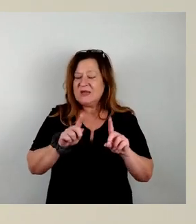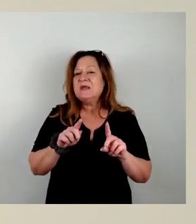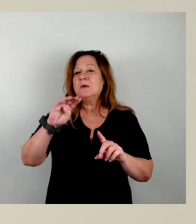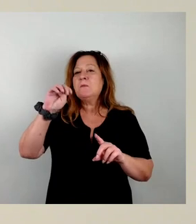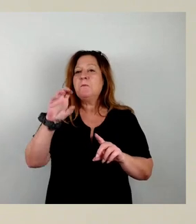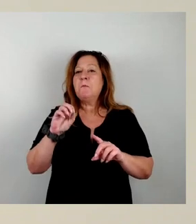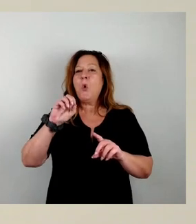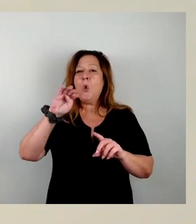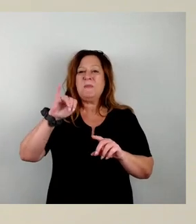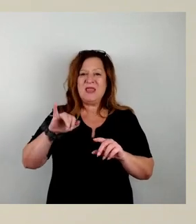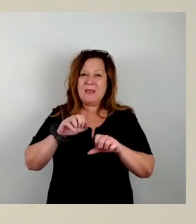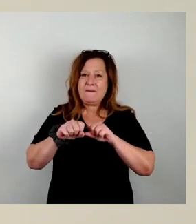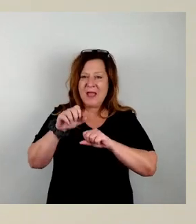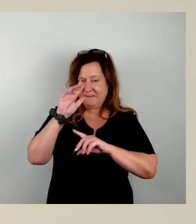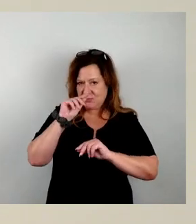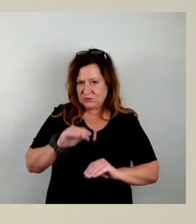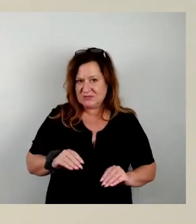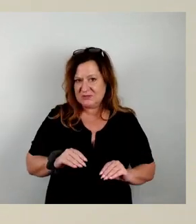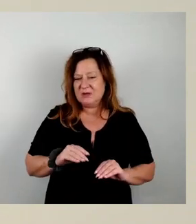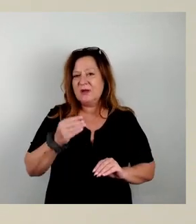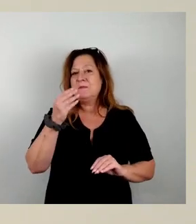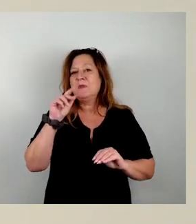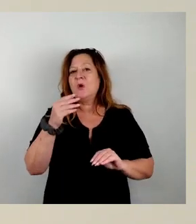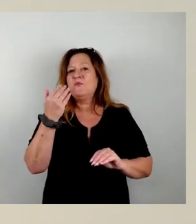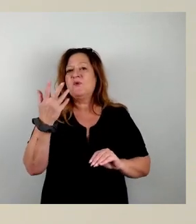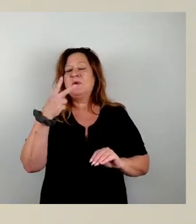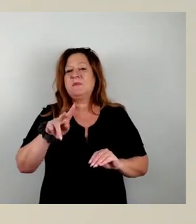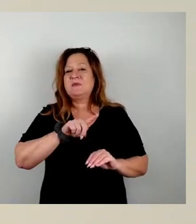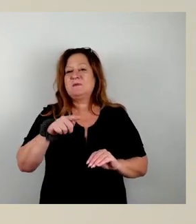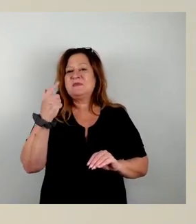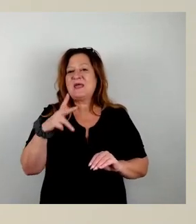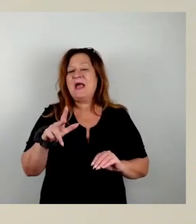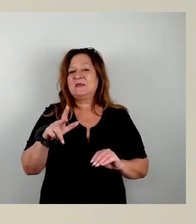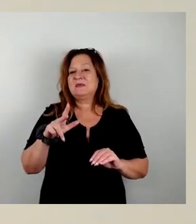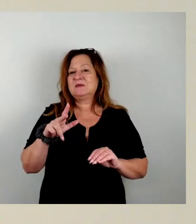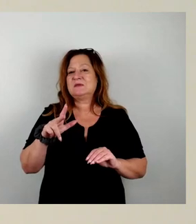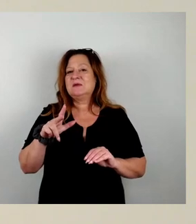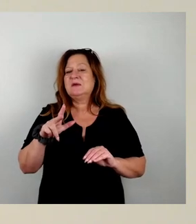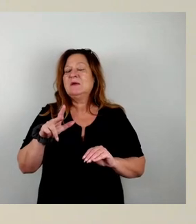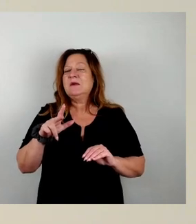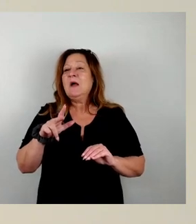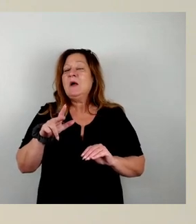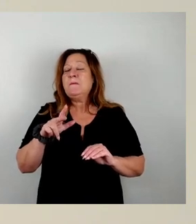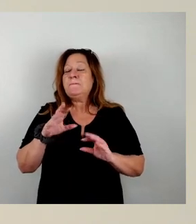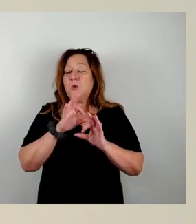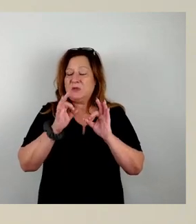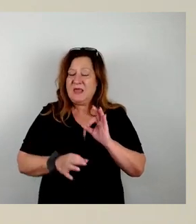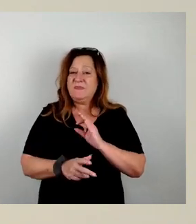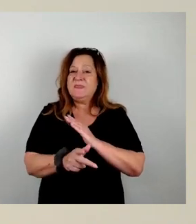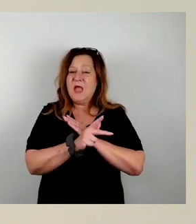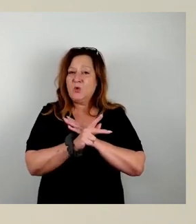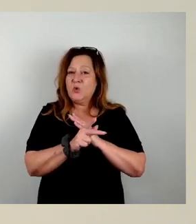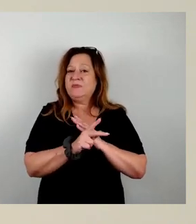Nahverkehrsunternehmen das Problem hat, dass sie teilweise 25-30% die Abokunden verloren haben. In Dresden waren es 5%, weil die Leute aufs Fahrrad umgestiegen sind.